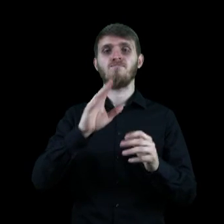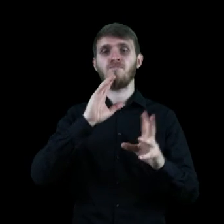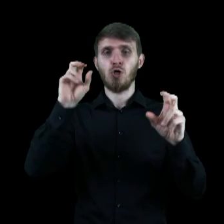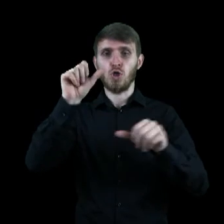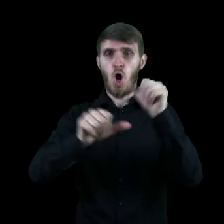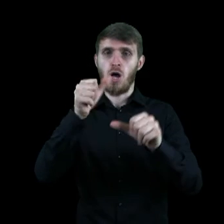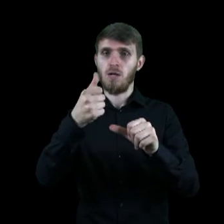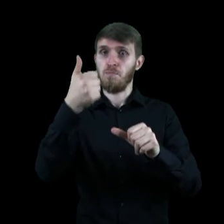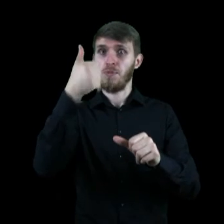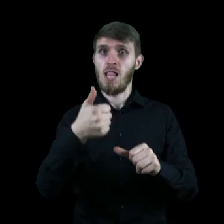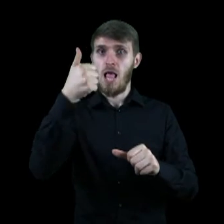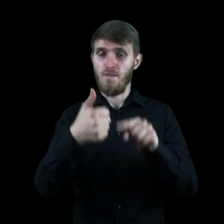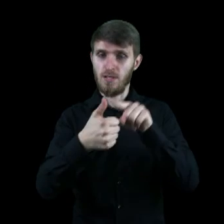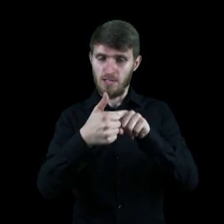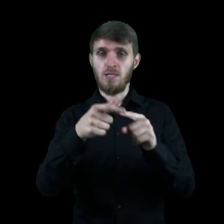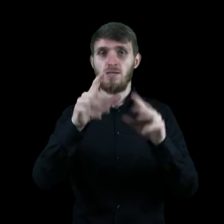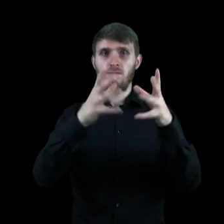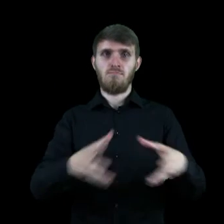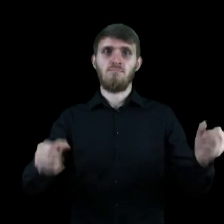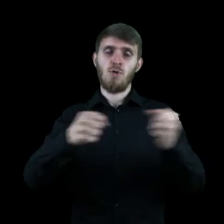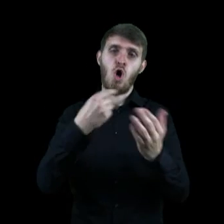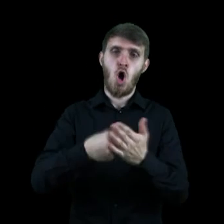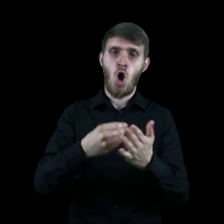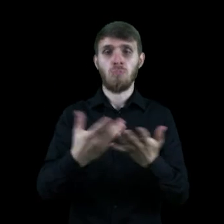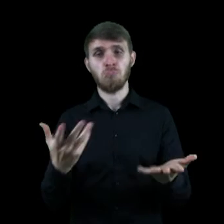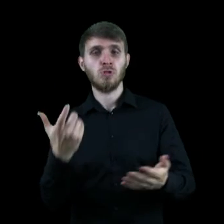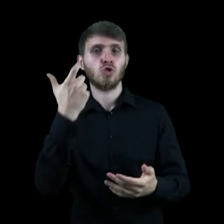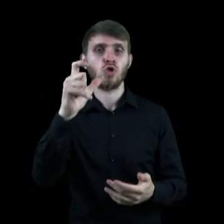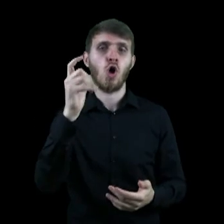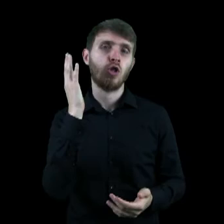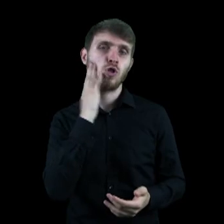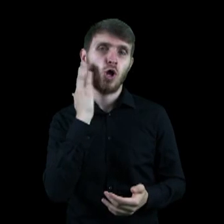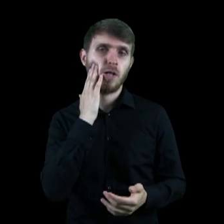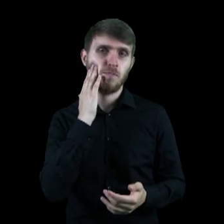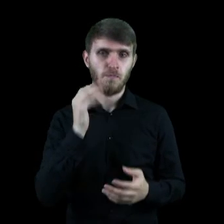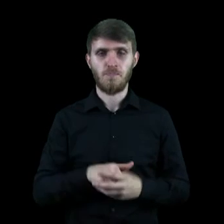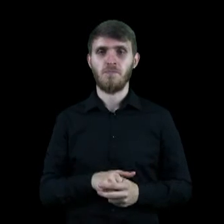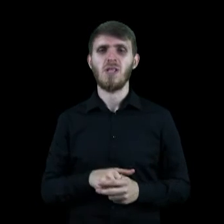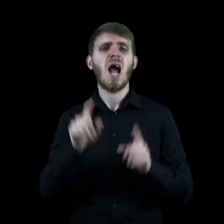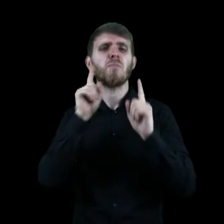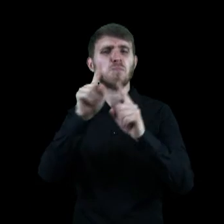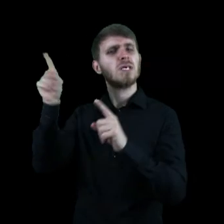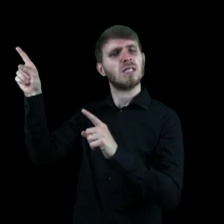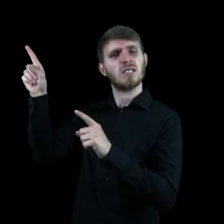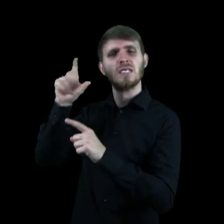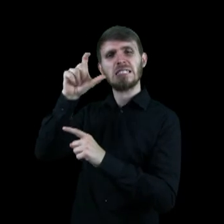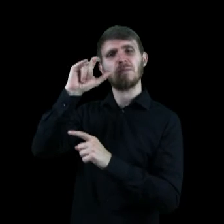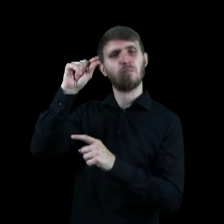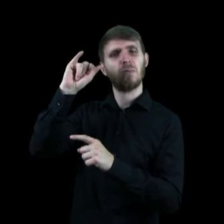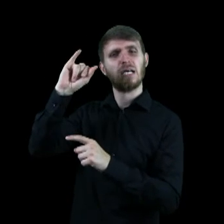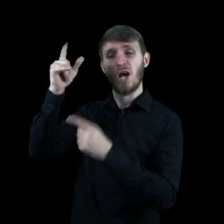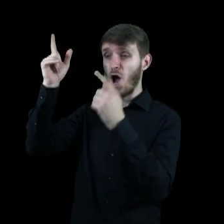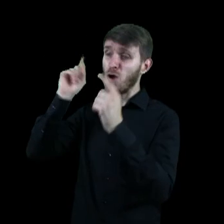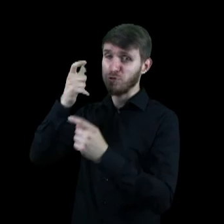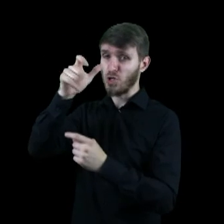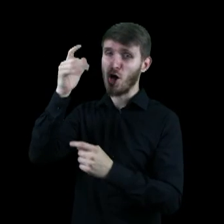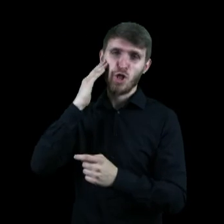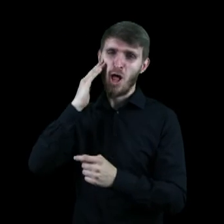I wyznacza się cenę koszyka w roku pierwszym. Powiedzmy, że będzie to 100 dolarów.